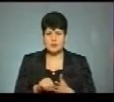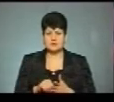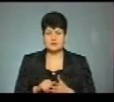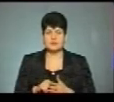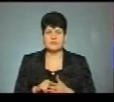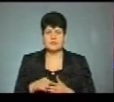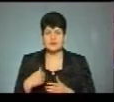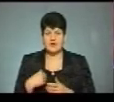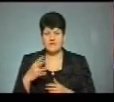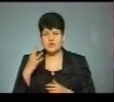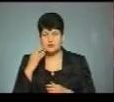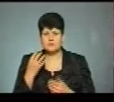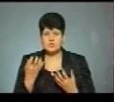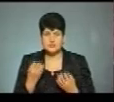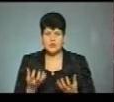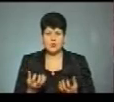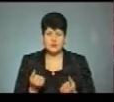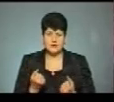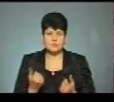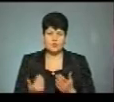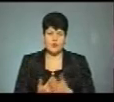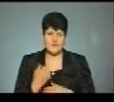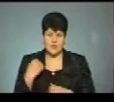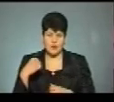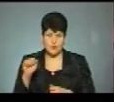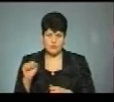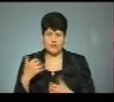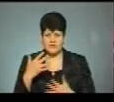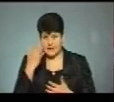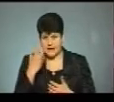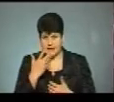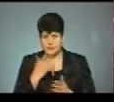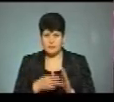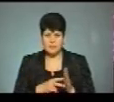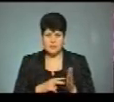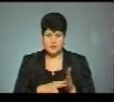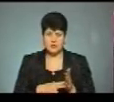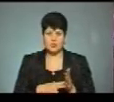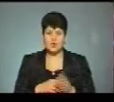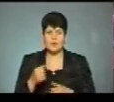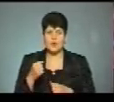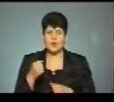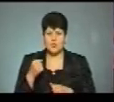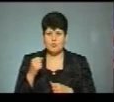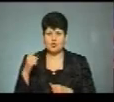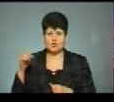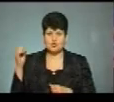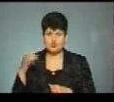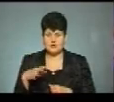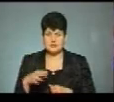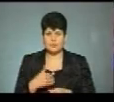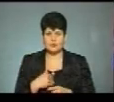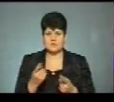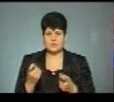Я вважаю, що ми ще отримуємо ще новий такий рекорд, тому що вже на літо ми плануємо турнір «Кубок сонця», на який плануємо